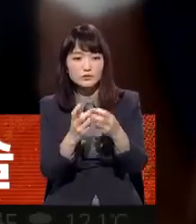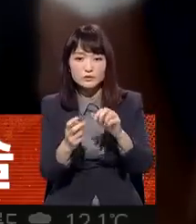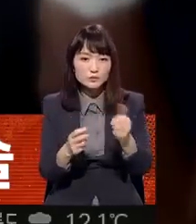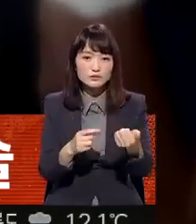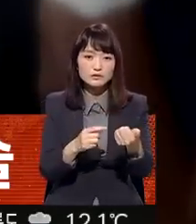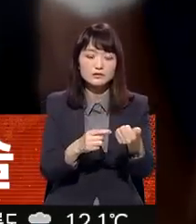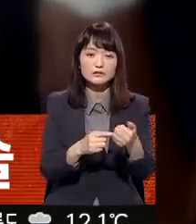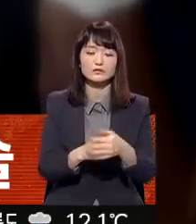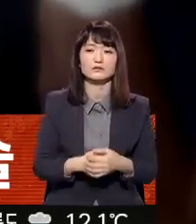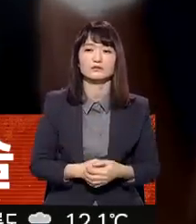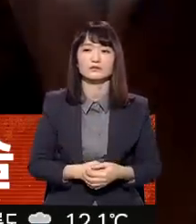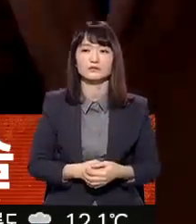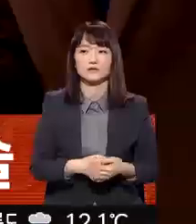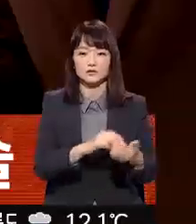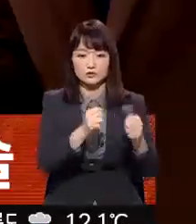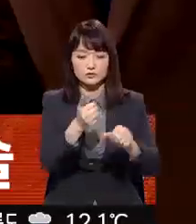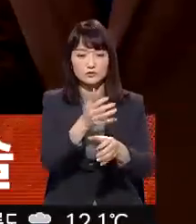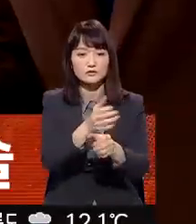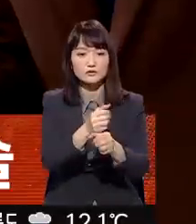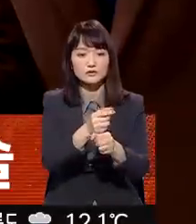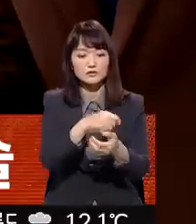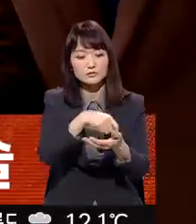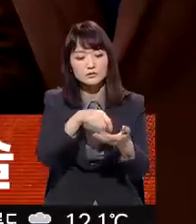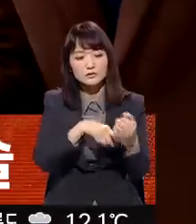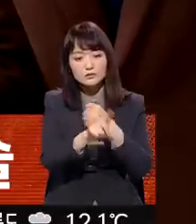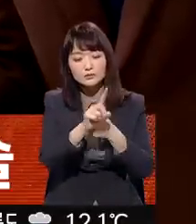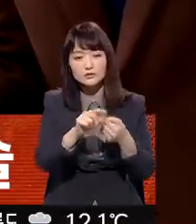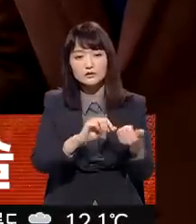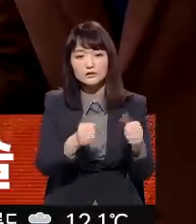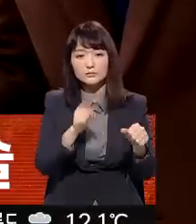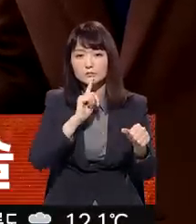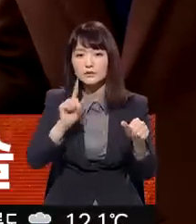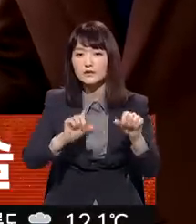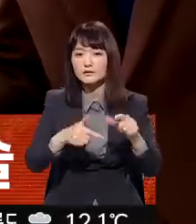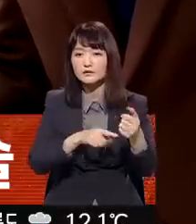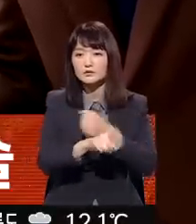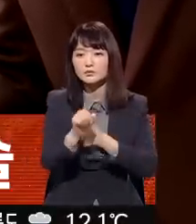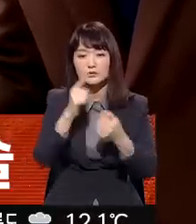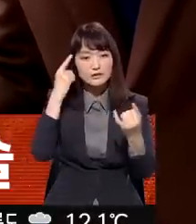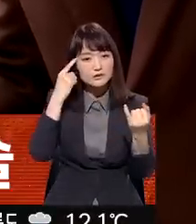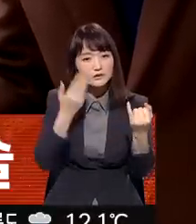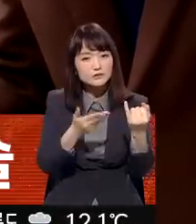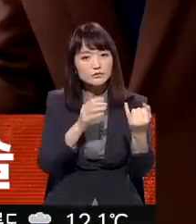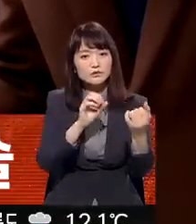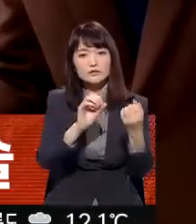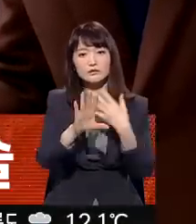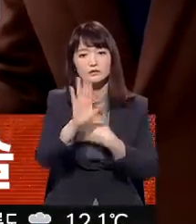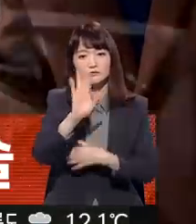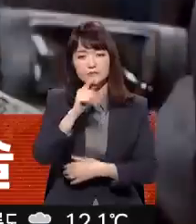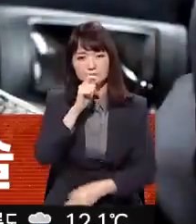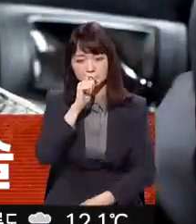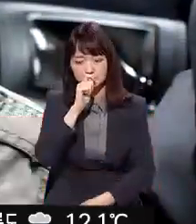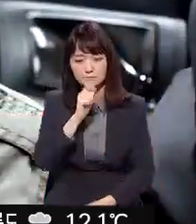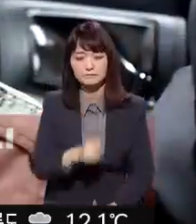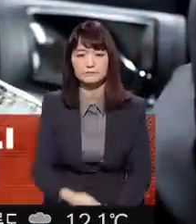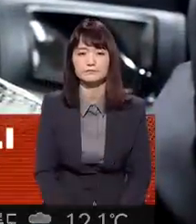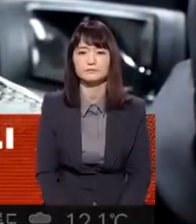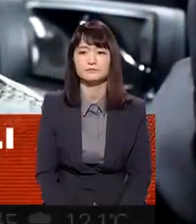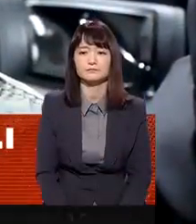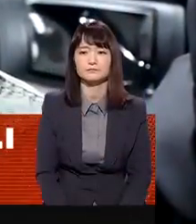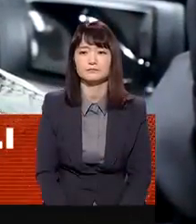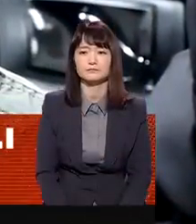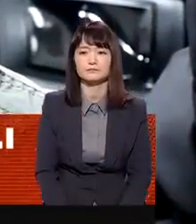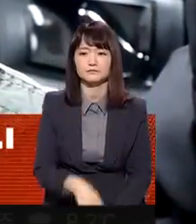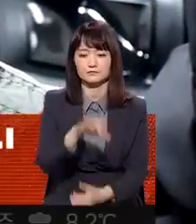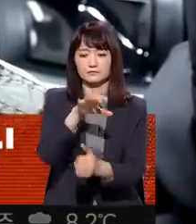사망 시점을 왜 메모로 남겼냐, 그리고 사망 신고는 왜 하지 않았냐 이런 질문들을 쏟아냈는데 전부 아무런 대답을 하지 않았다고 합니다.